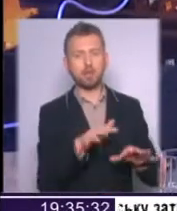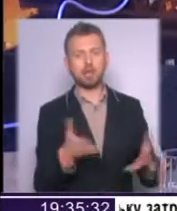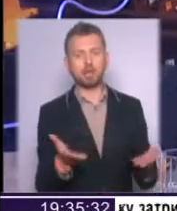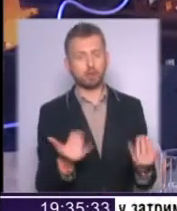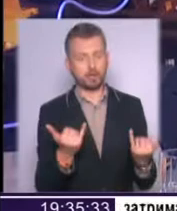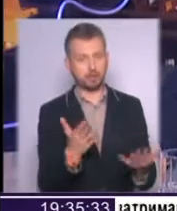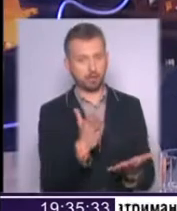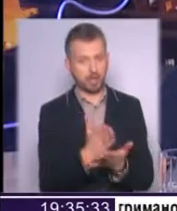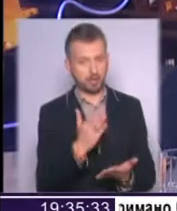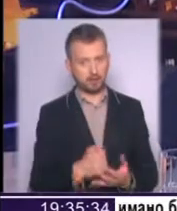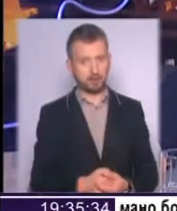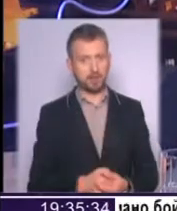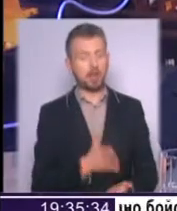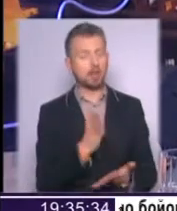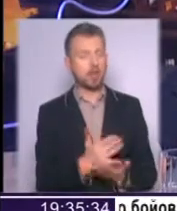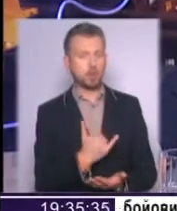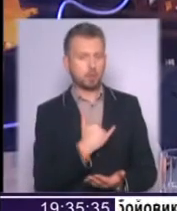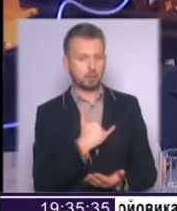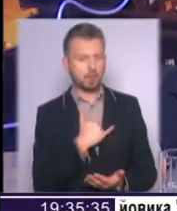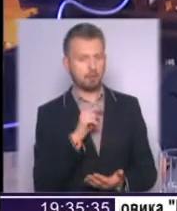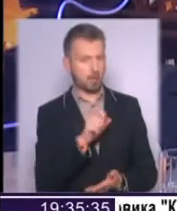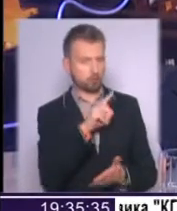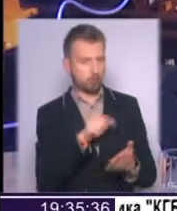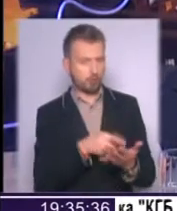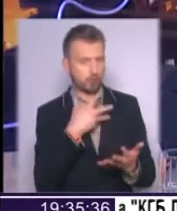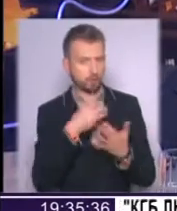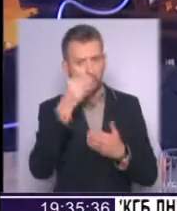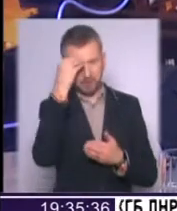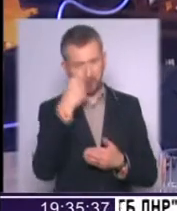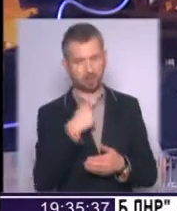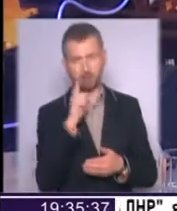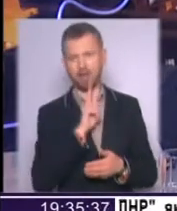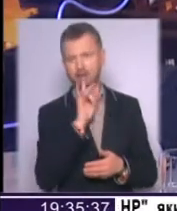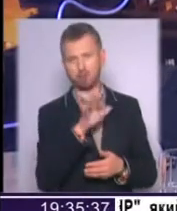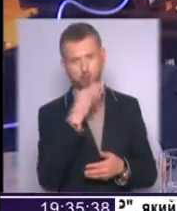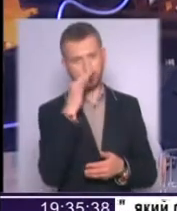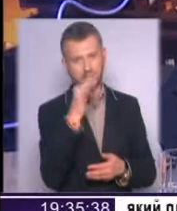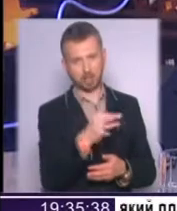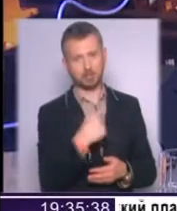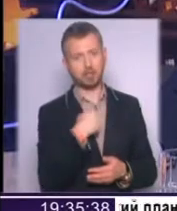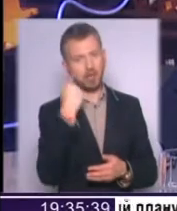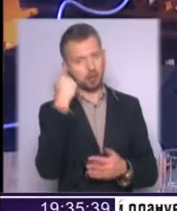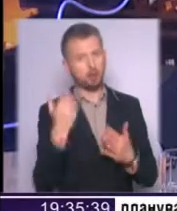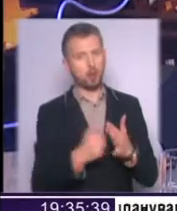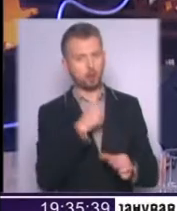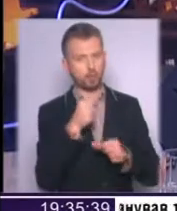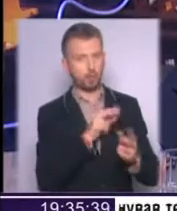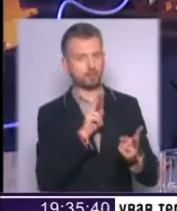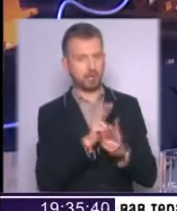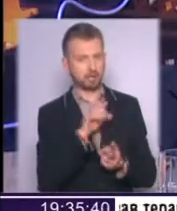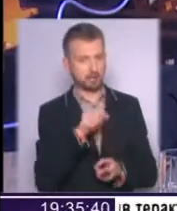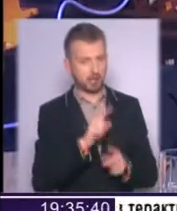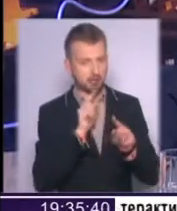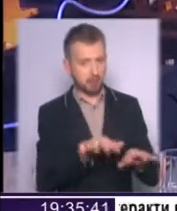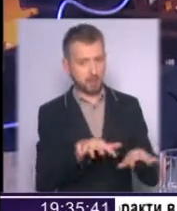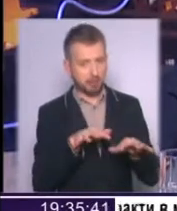сегодня есть. Есть у меня по этому поводу свое мнение. Я пока не буду его высказывать. Я думаю, что Новый год мы встретим все-таки с этим